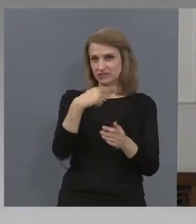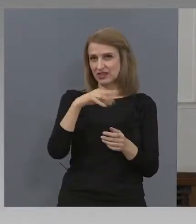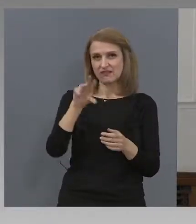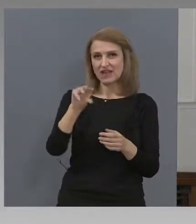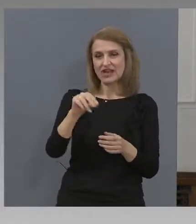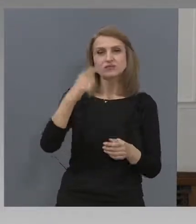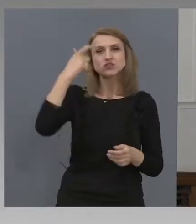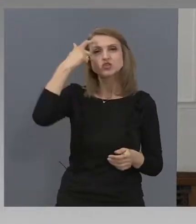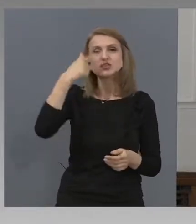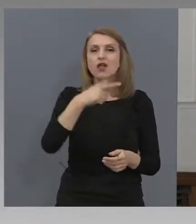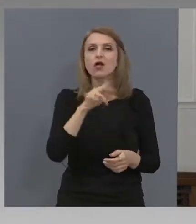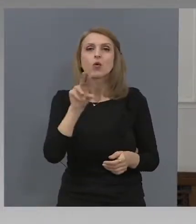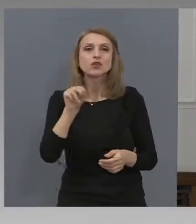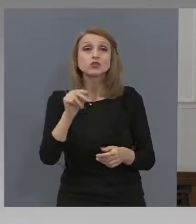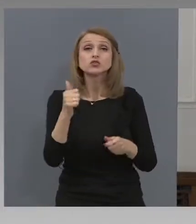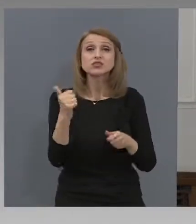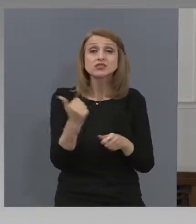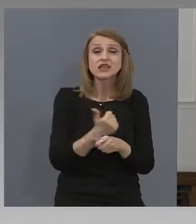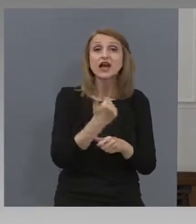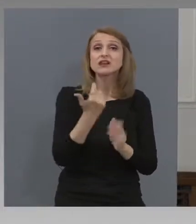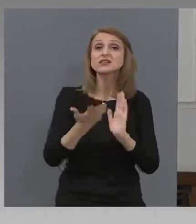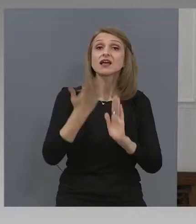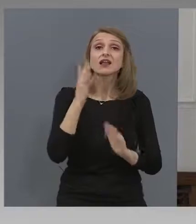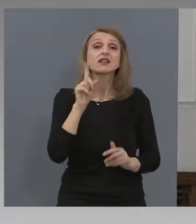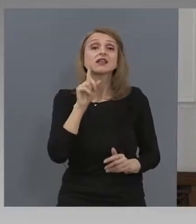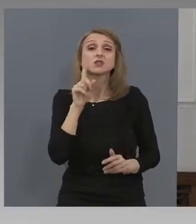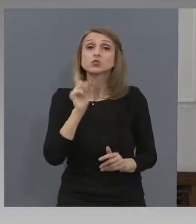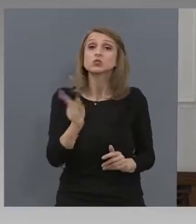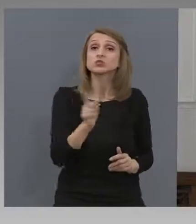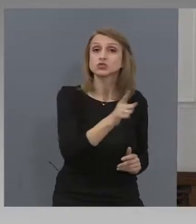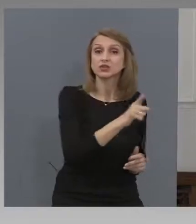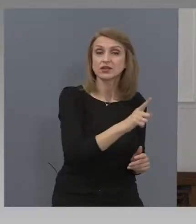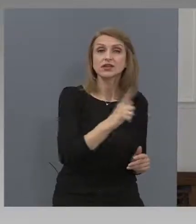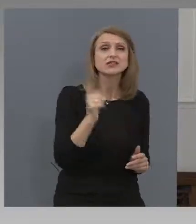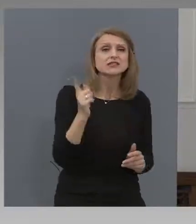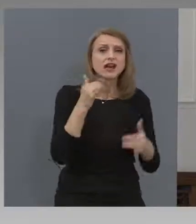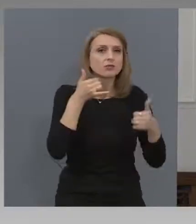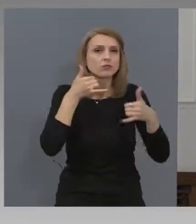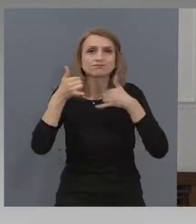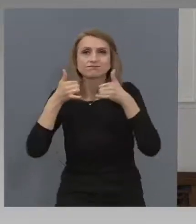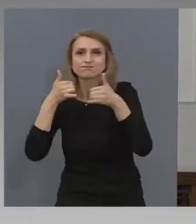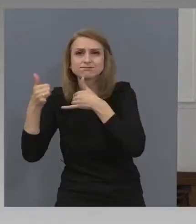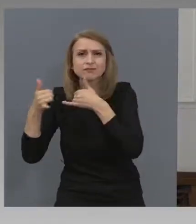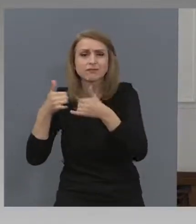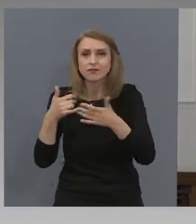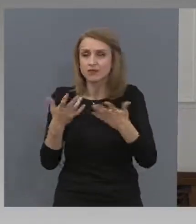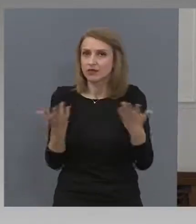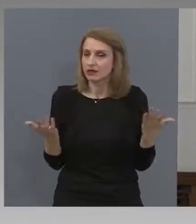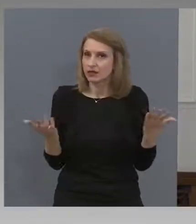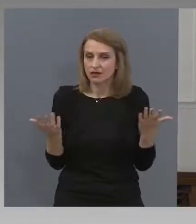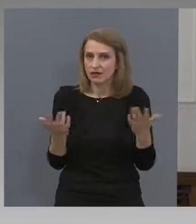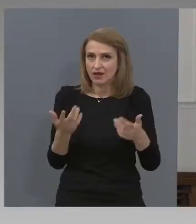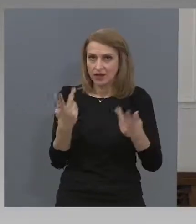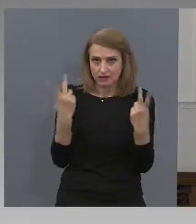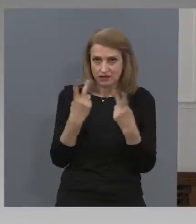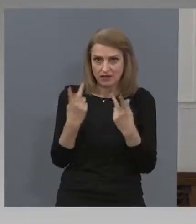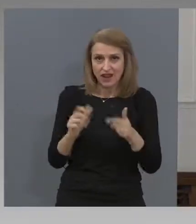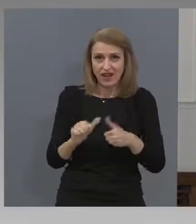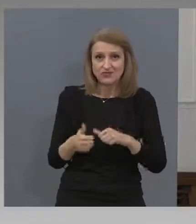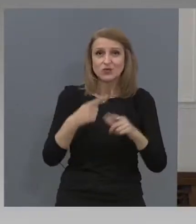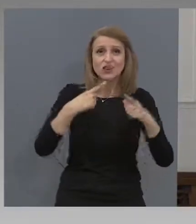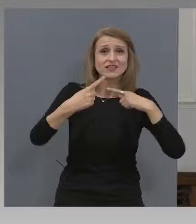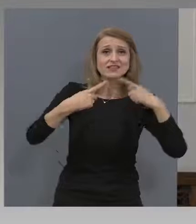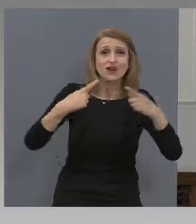ви каза министър Танева, с 16 000 души, само телефонните разговори да се проведат, бихте ни разбрали според